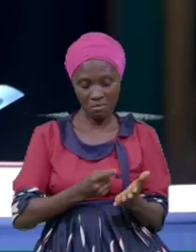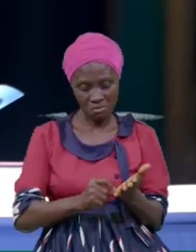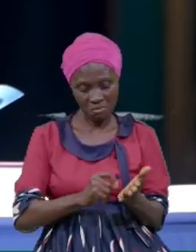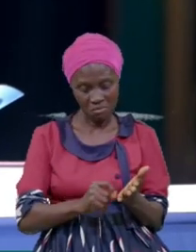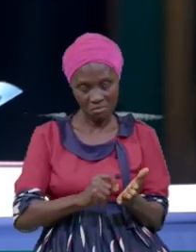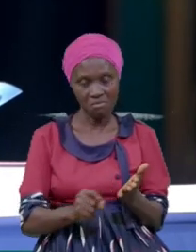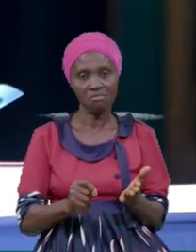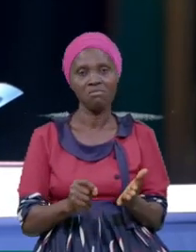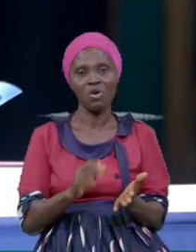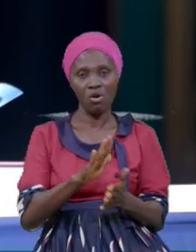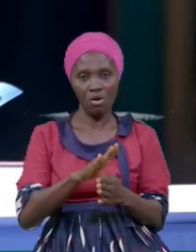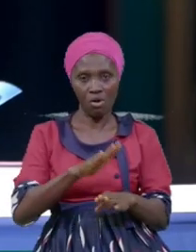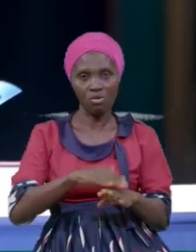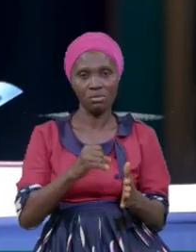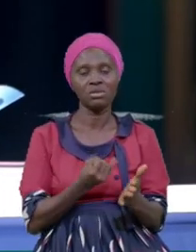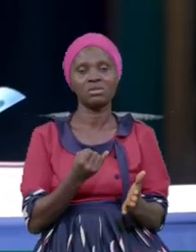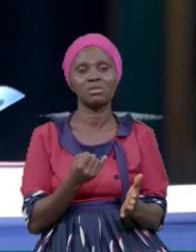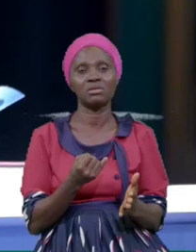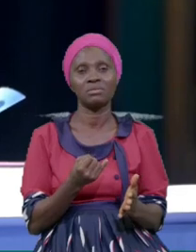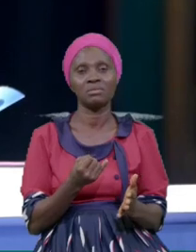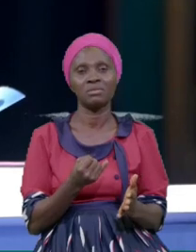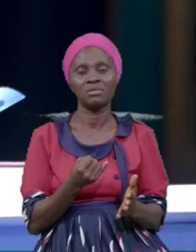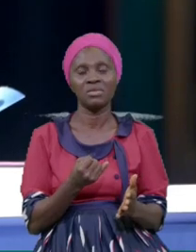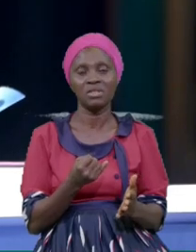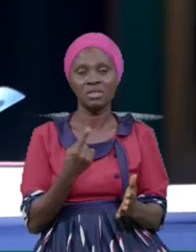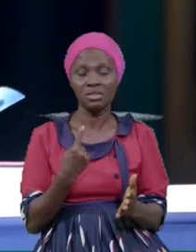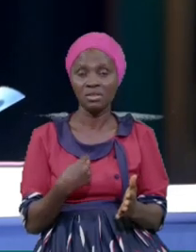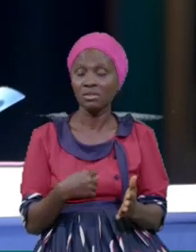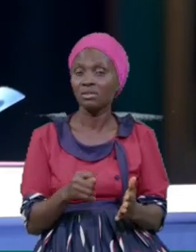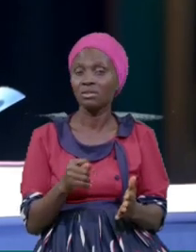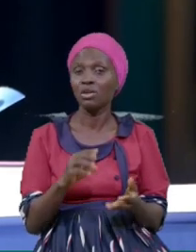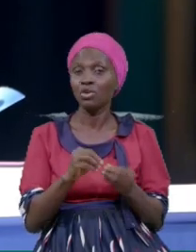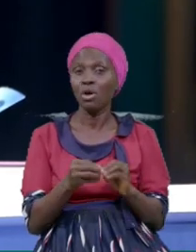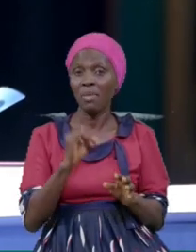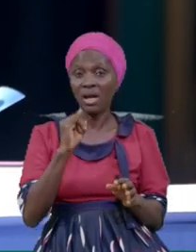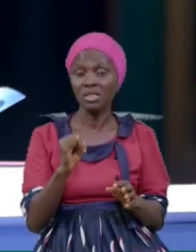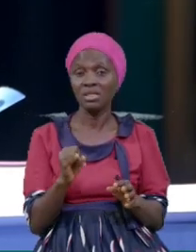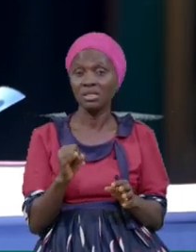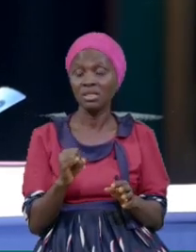Dans votre barre de recherche et un formulaire s'affichera.